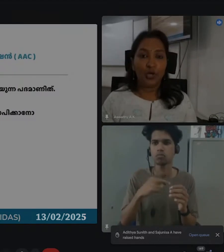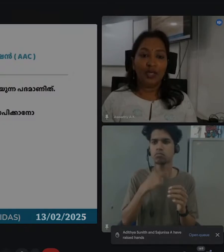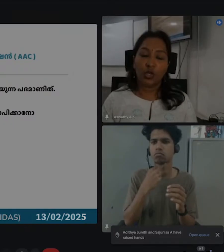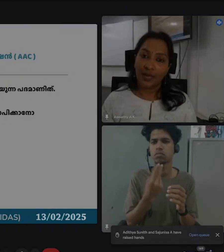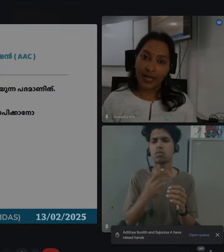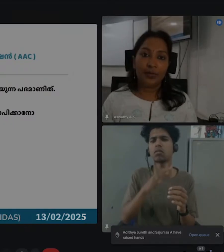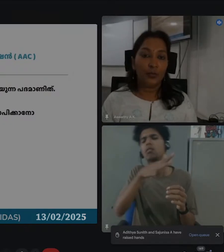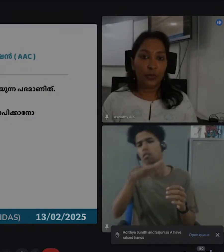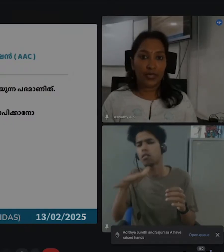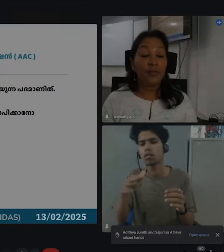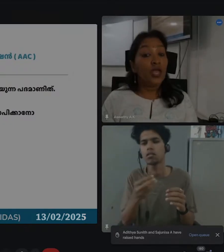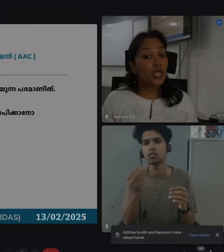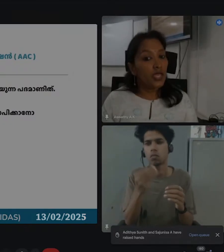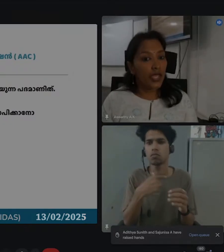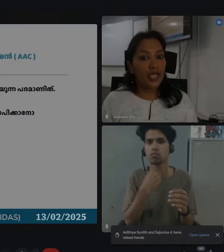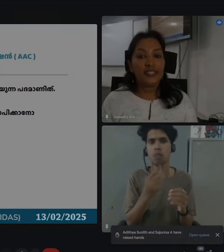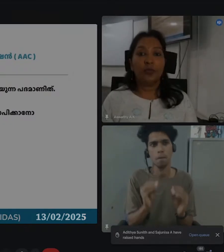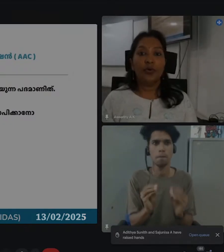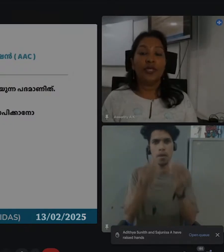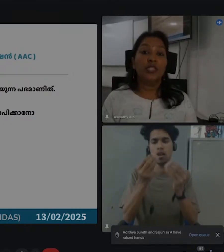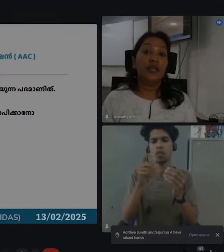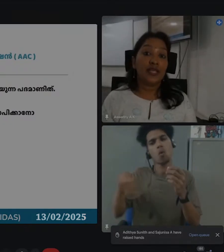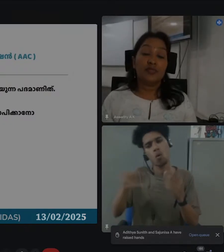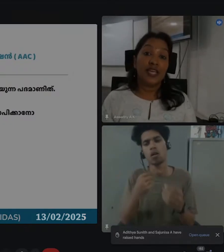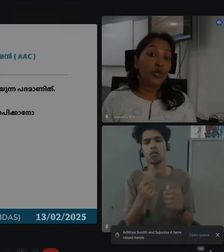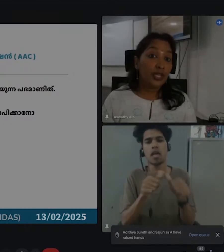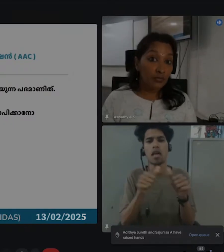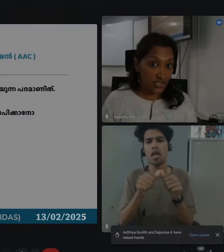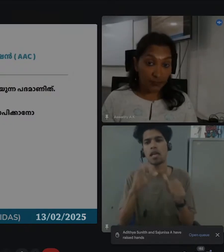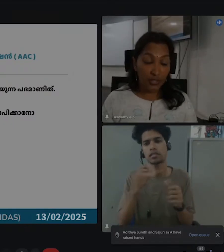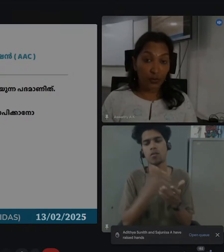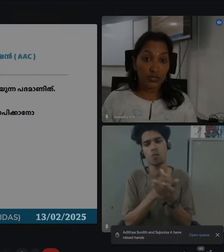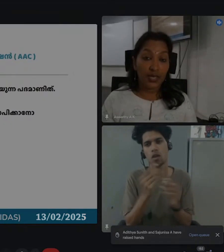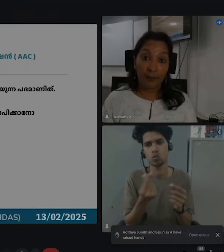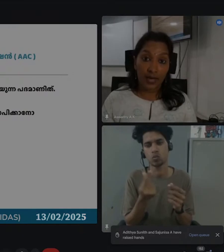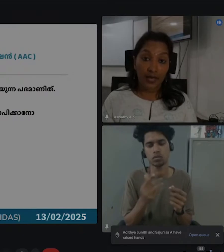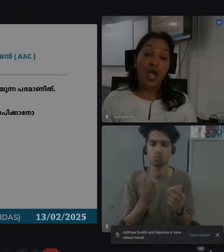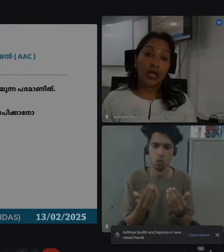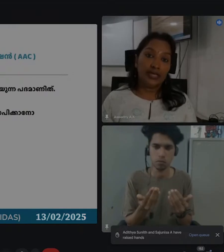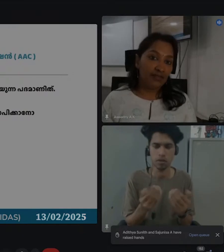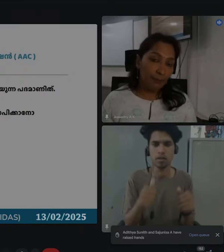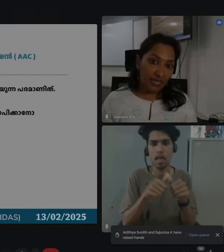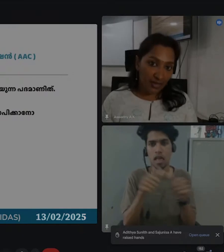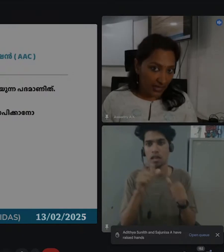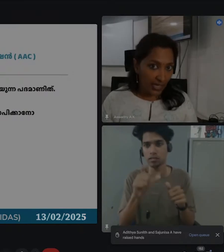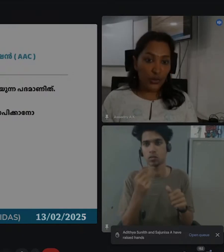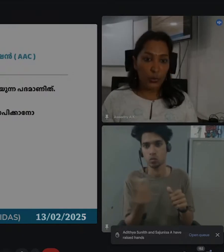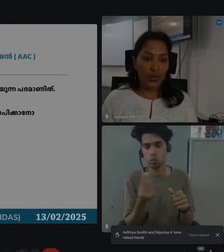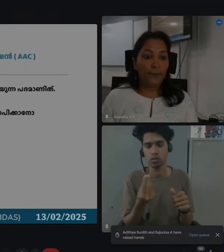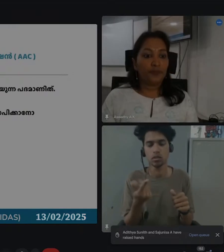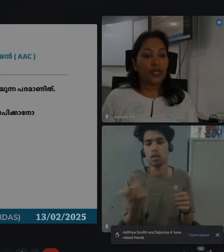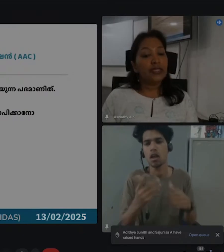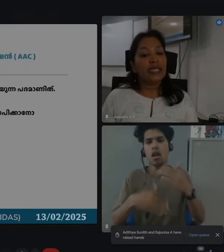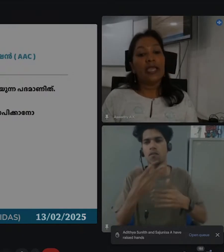മെച്ചപ്പെടുത്തണം എന്നുള്ളവർക്കും എല്ലാം ഇത് ഉപയോഗിക്കാം. ഈ AAC ഉപയോഗിക്കുന്നത് വഴി സംസാരം ഒരിക്കലും നഷ്ടപ്പെട്ടു പോകുന്നില്ല, പകരം അത് ഡെവലപ്പായി വരികയേ